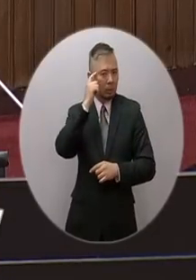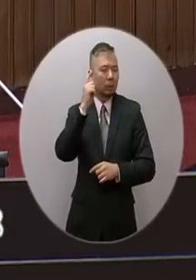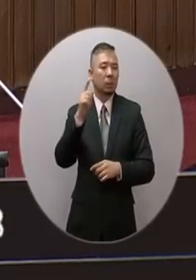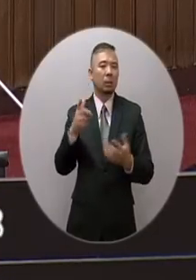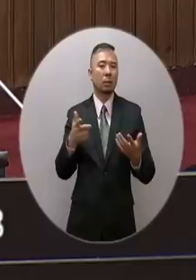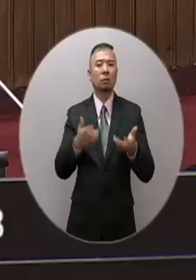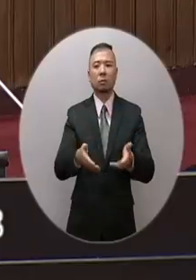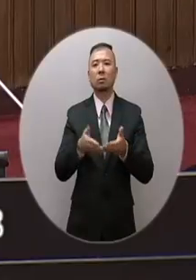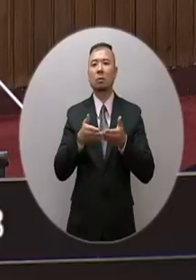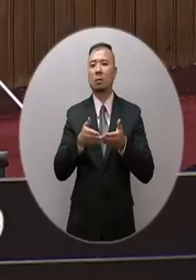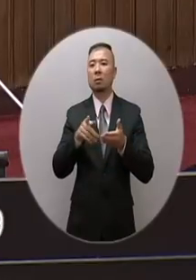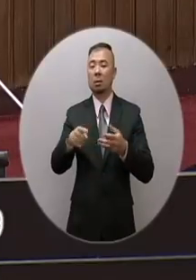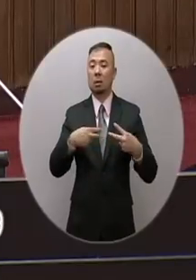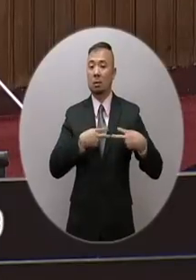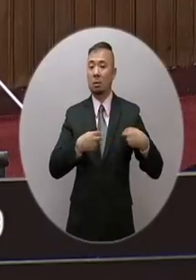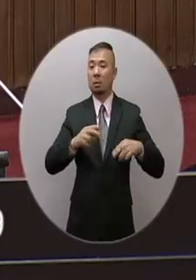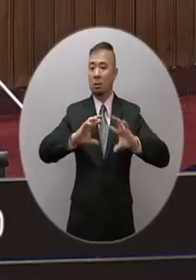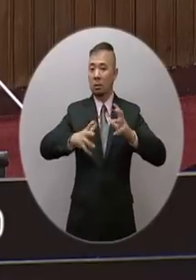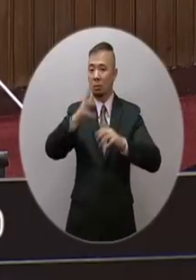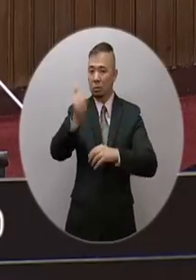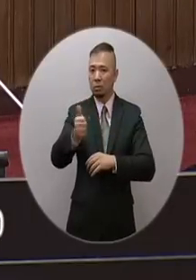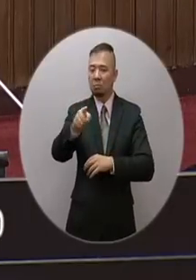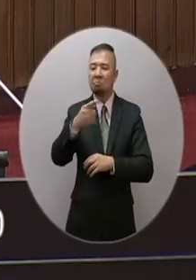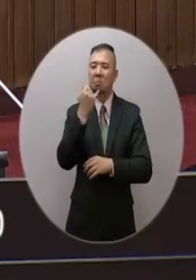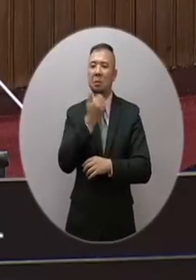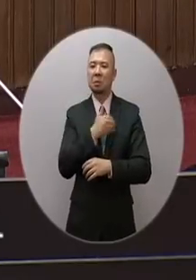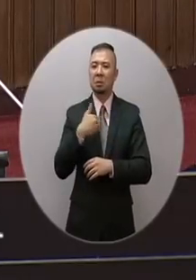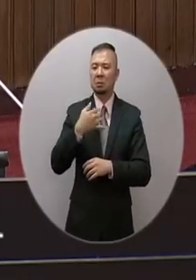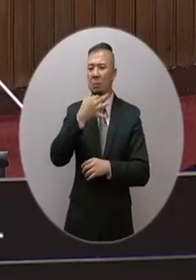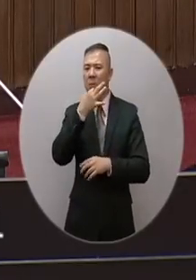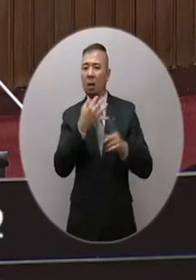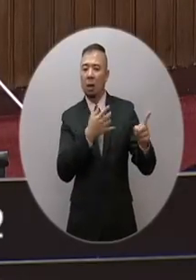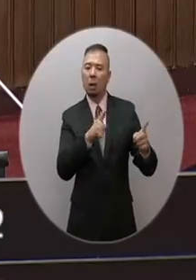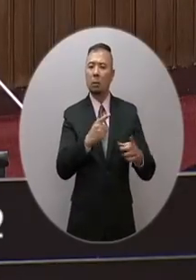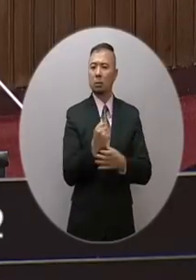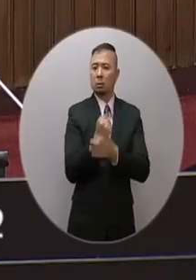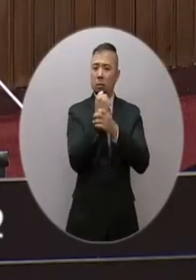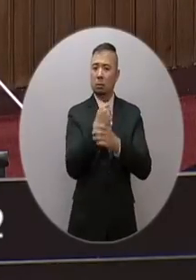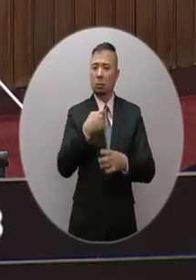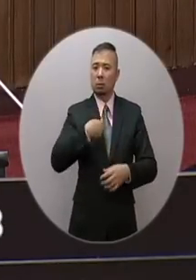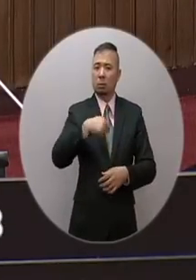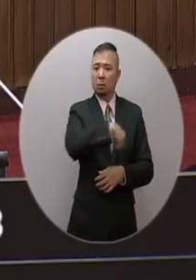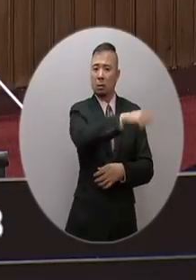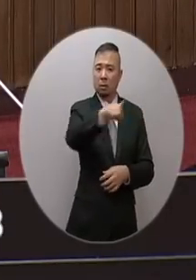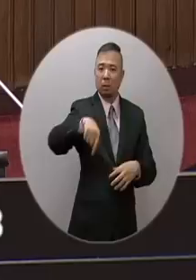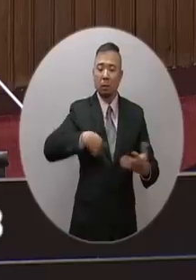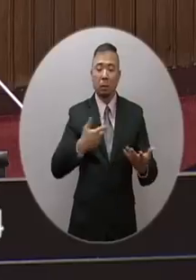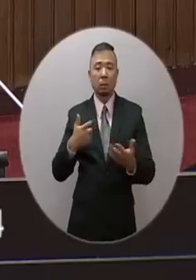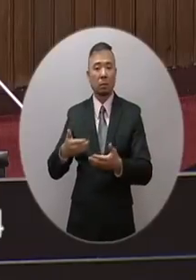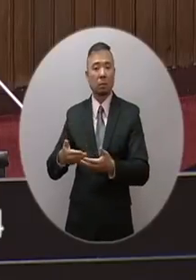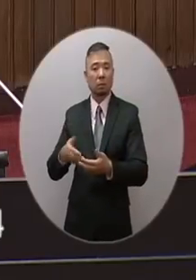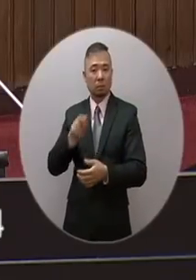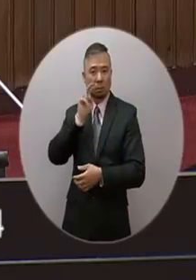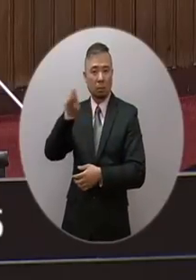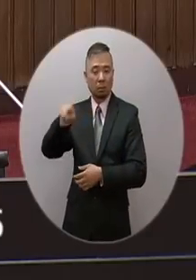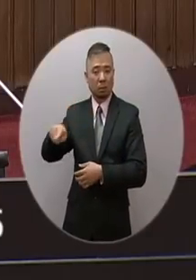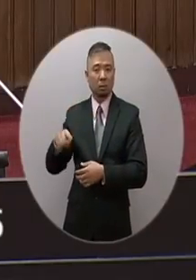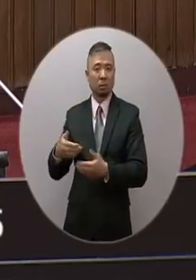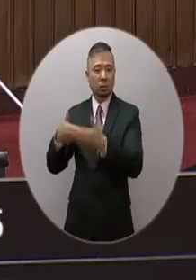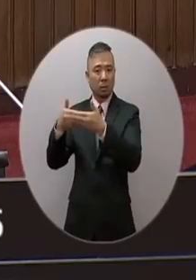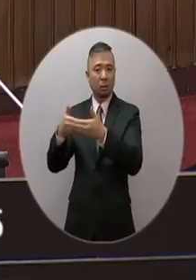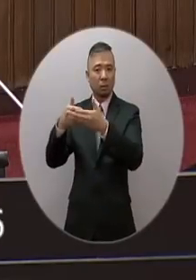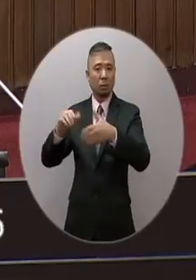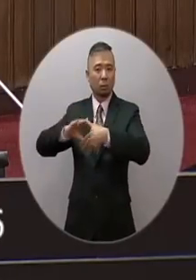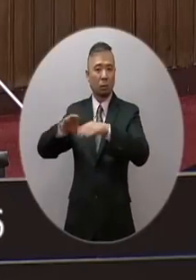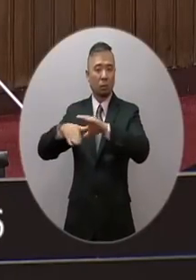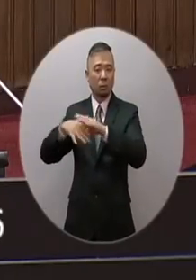面对民进党基本支持者的顾虑，但看大陆文革之后的情势，党